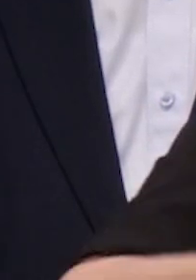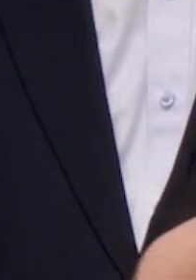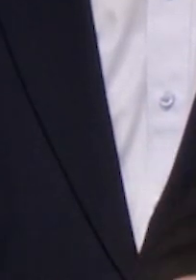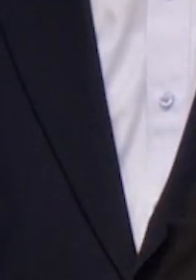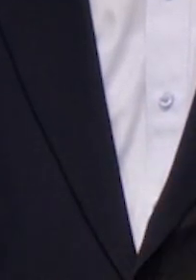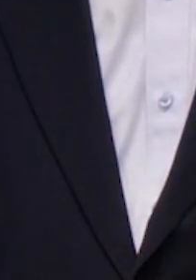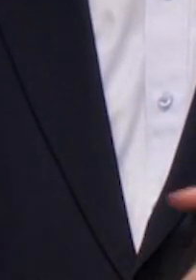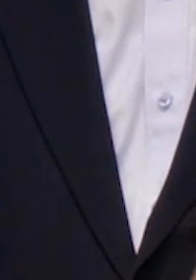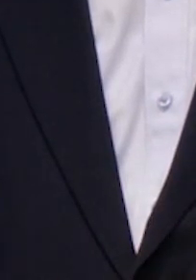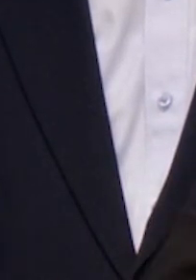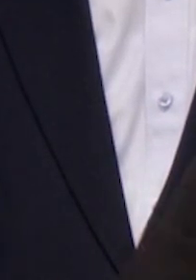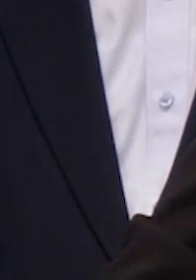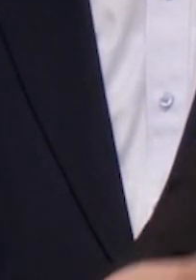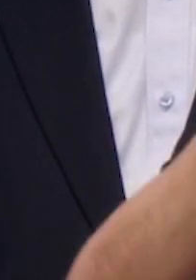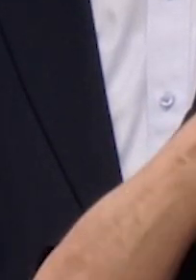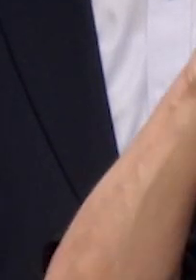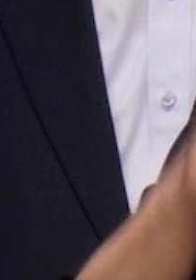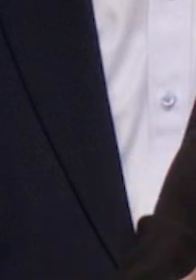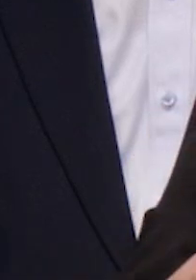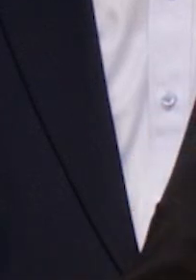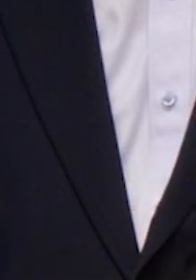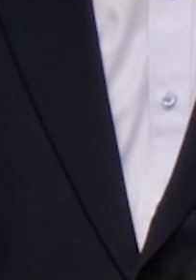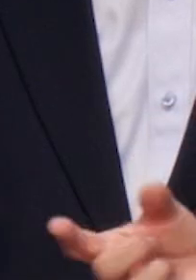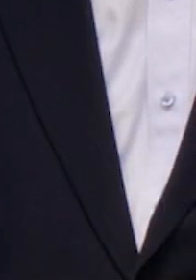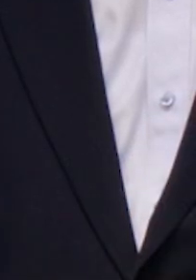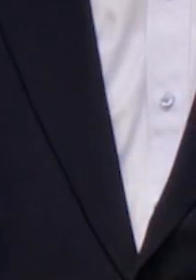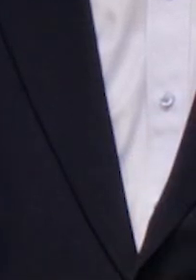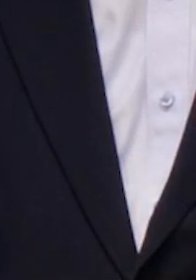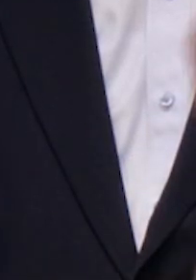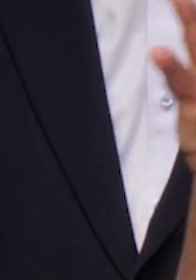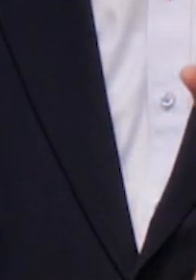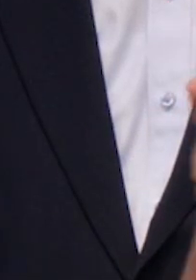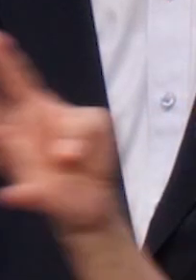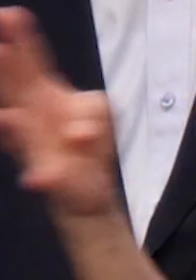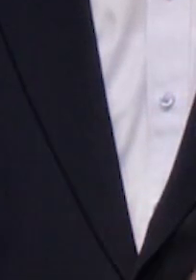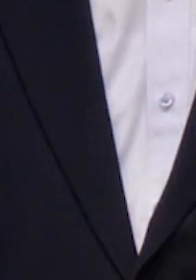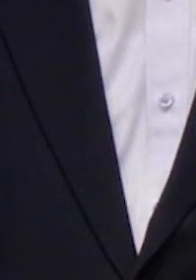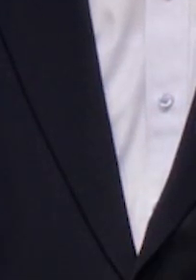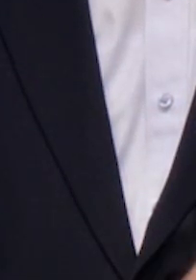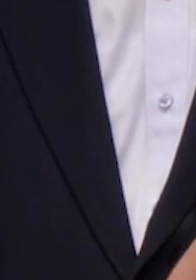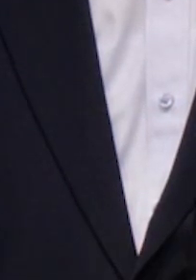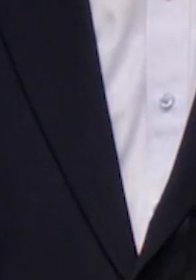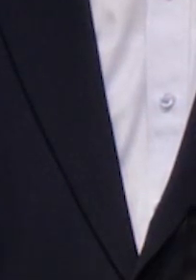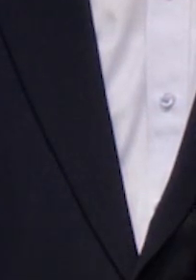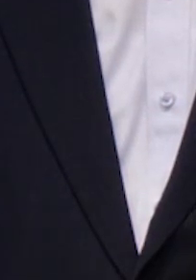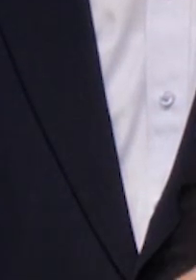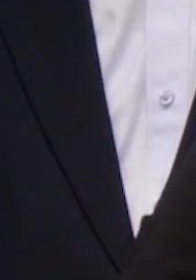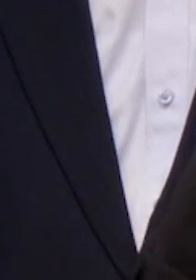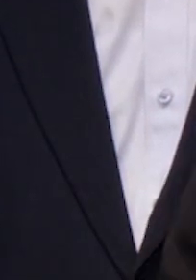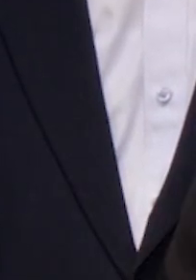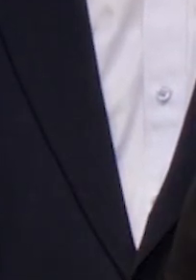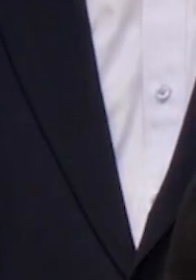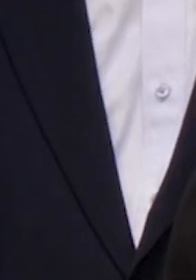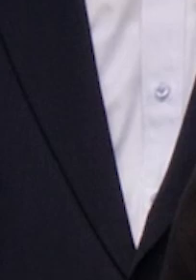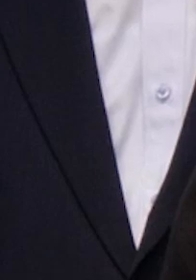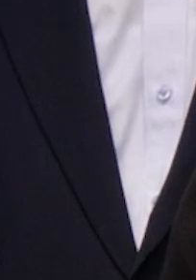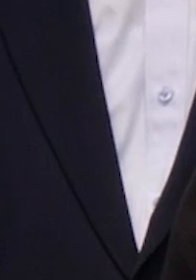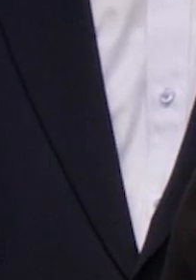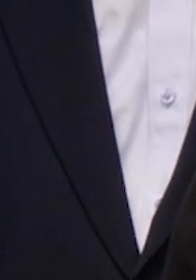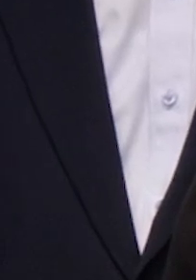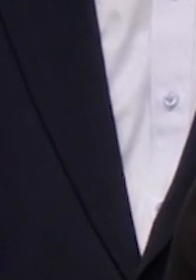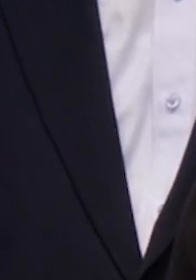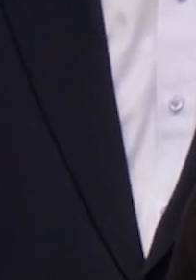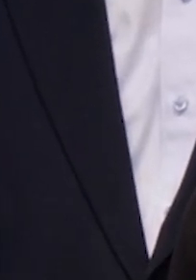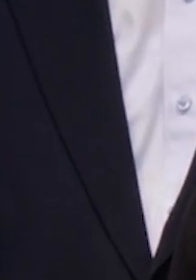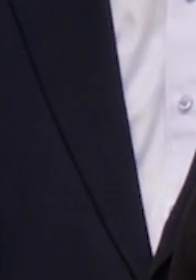바다와 남해안 지역경제를 살리겠다면 여야 협치로 이 법안부터 통과시켜야 하지 않겠습니까? 그